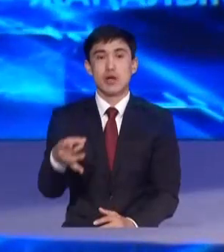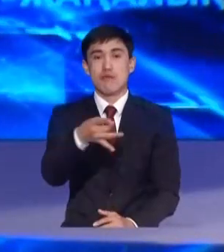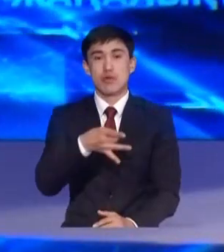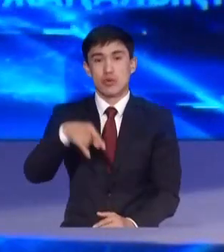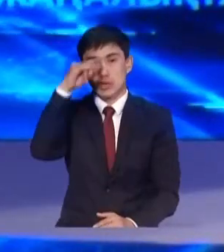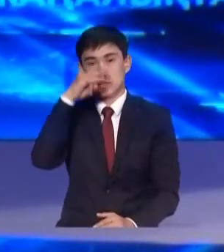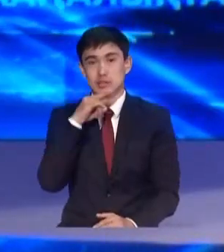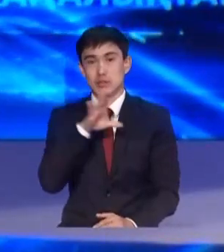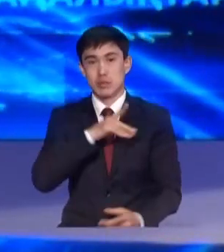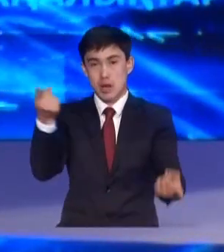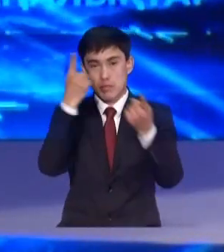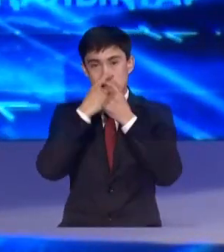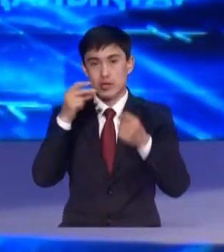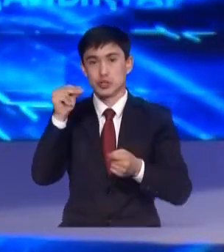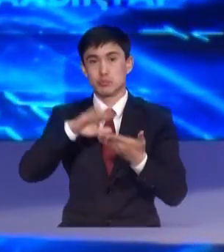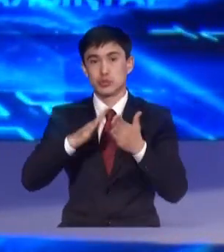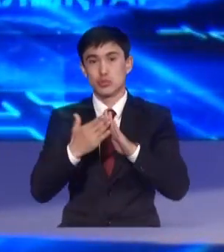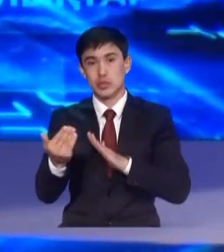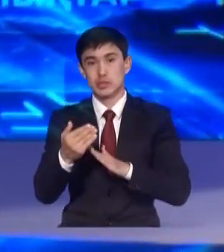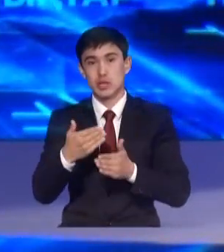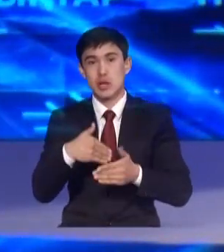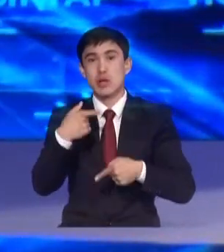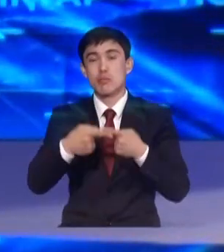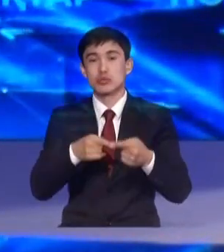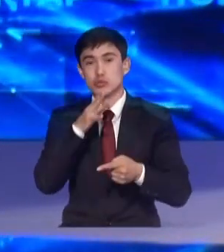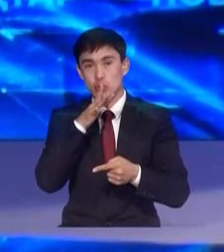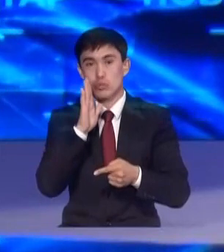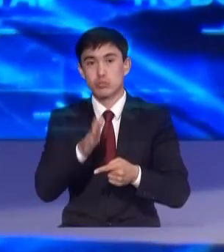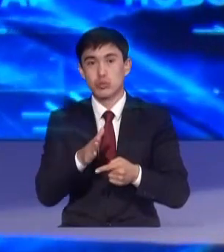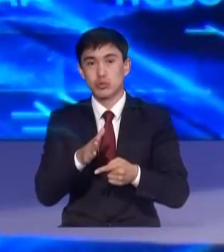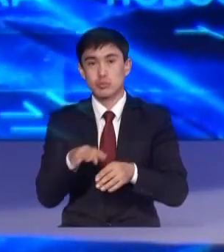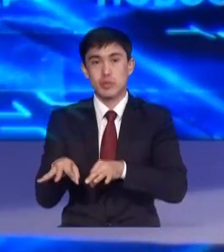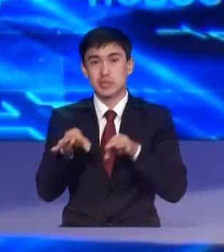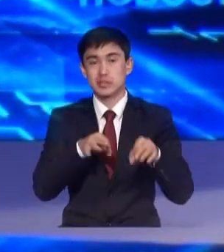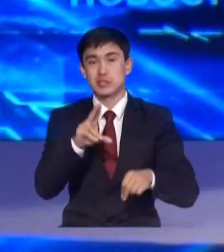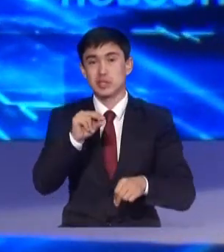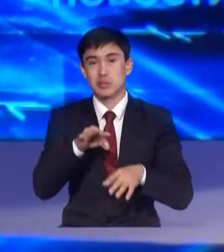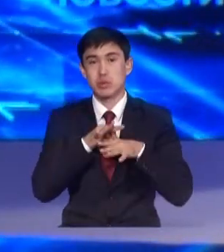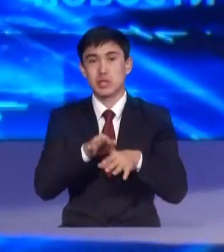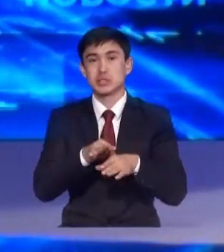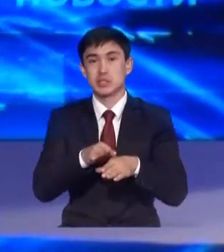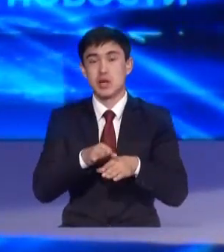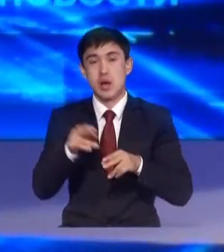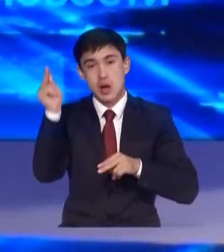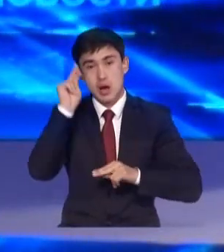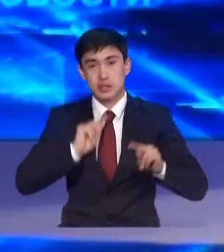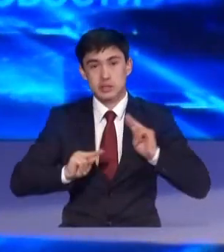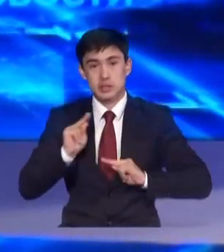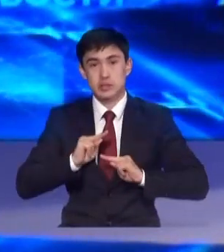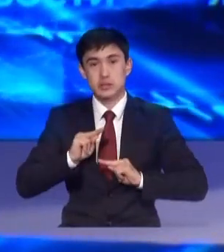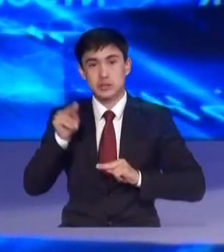В регионах Казахстана, где объявлена чрезвычайная ситуация на поздние сроки, будут перенесены даты прохождения аттестации